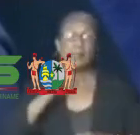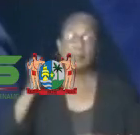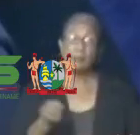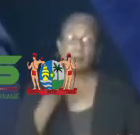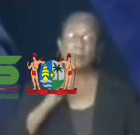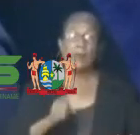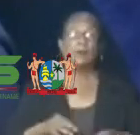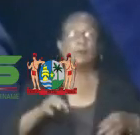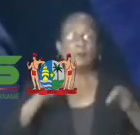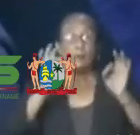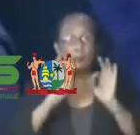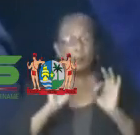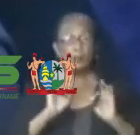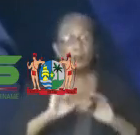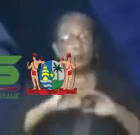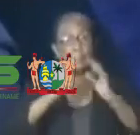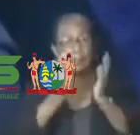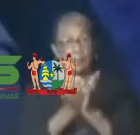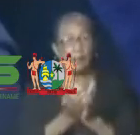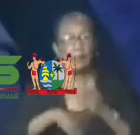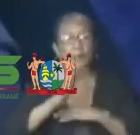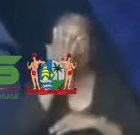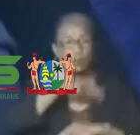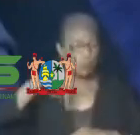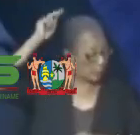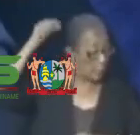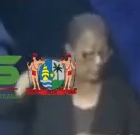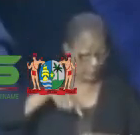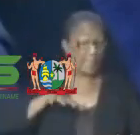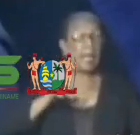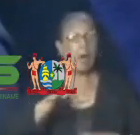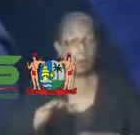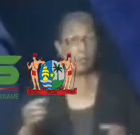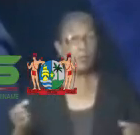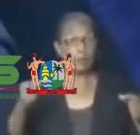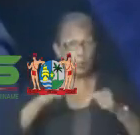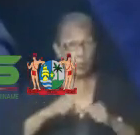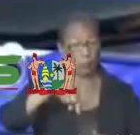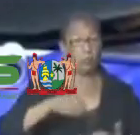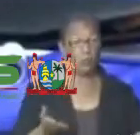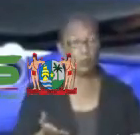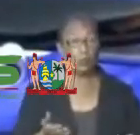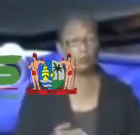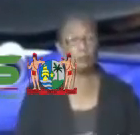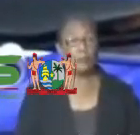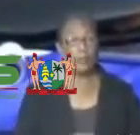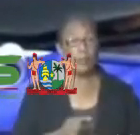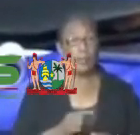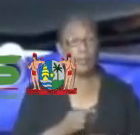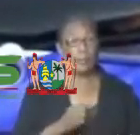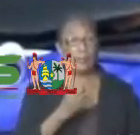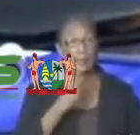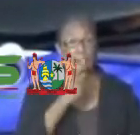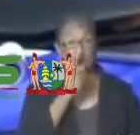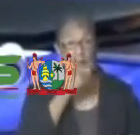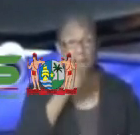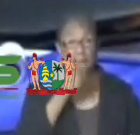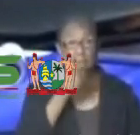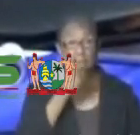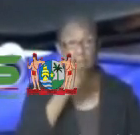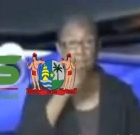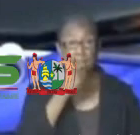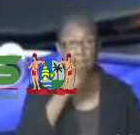het bijzonder als we de hele wereld hier in Suriname hebben en de beste kanten van ons kunnen laten zien. We gaan ook